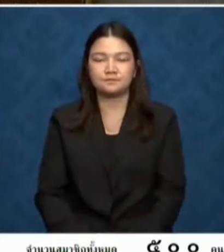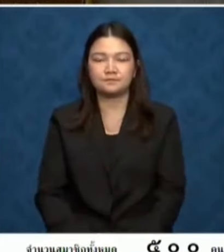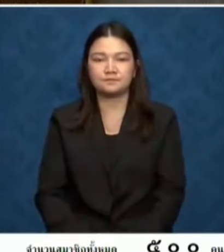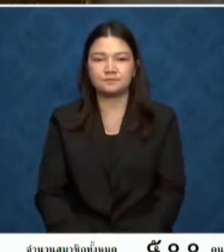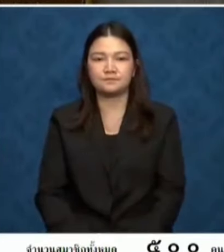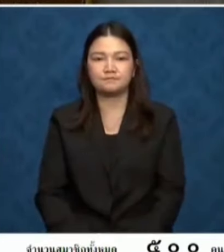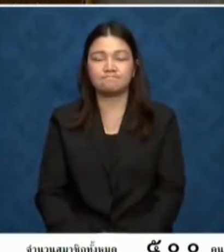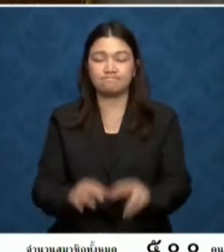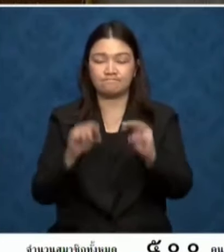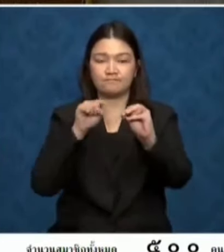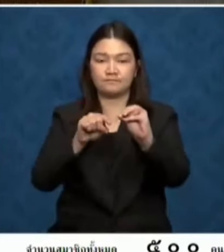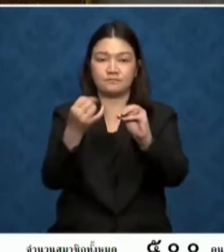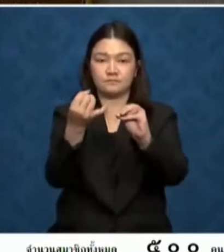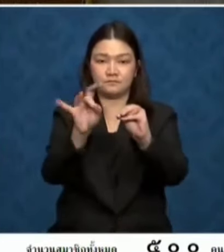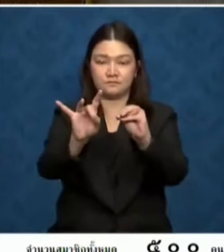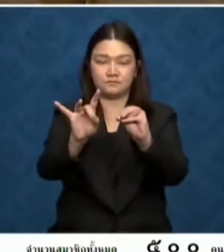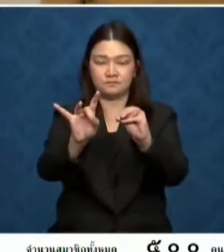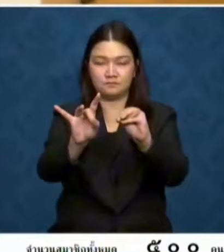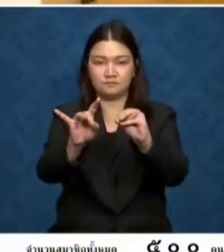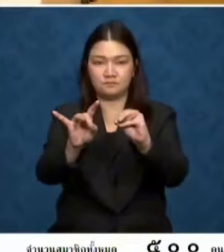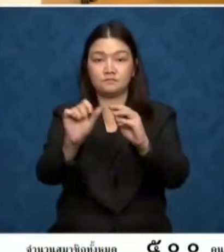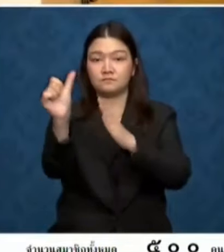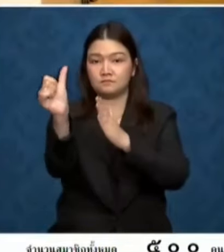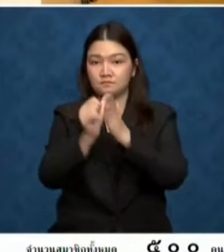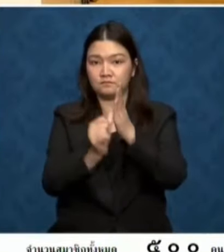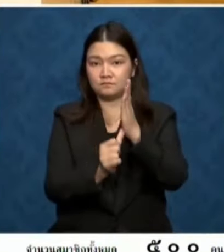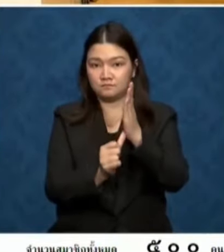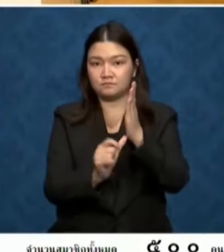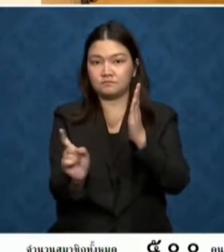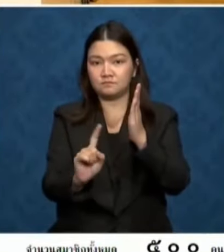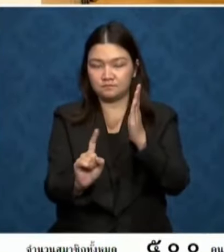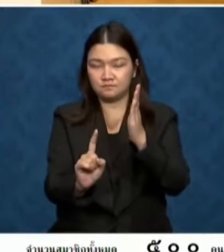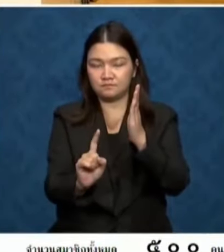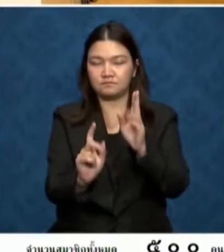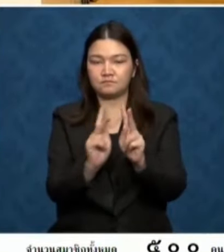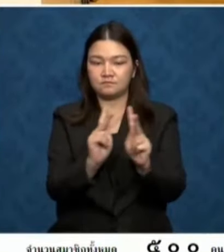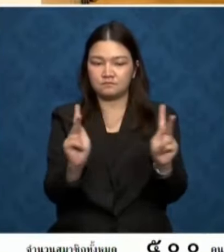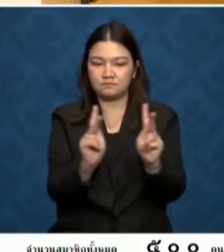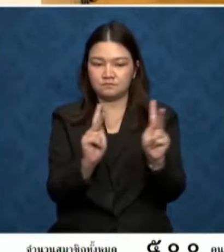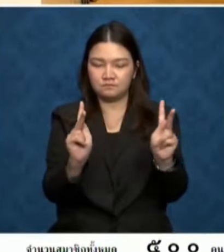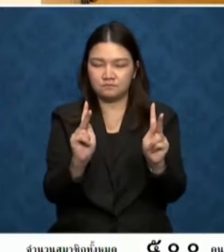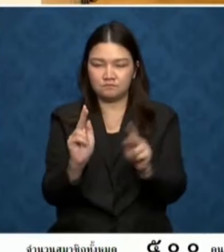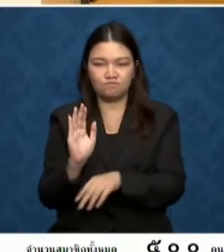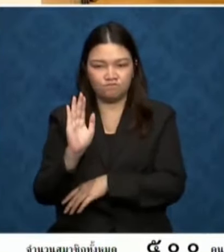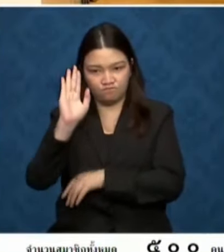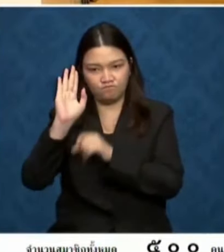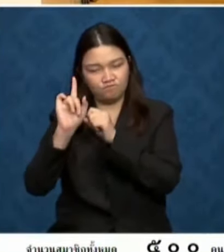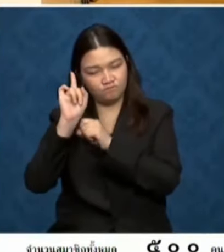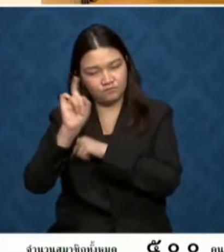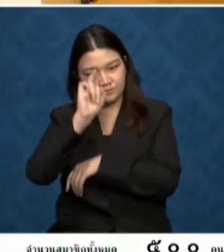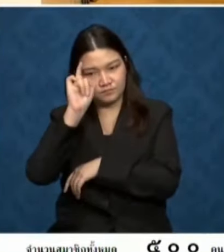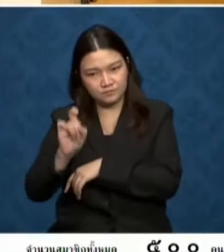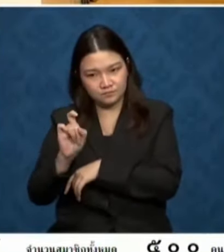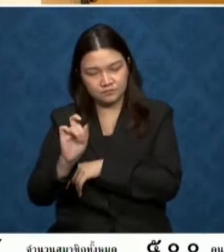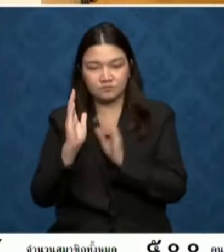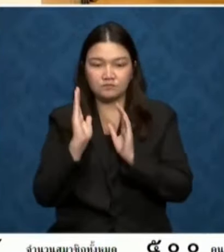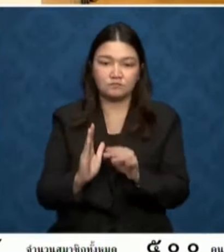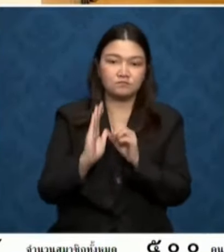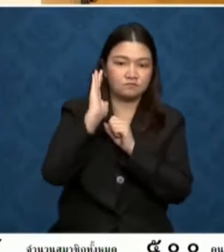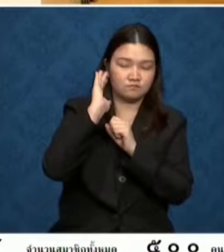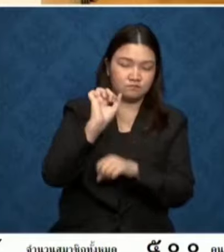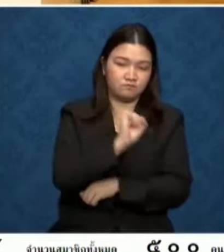มาตรา18มีการแก้ไขมีกรรมธิการขอสงวนความเห็นมีผู้แปลยติขอส